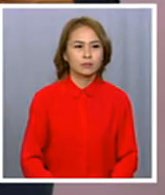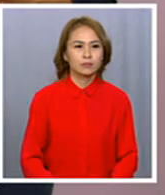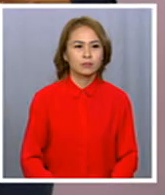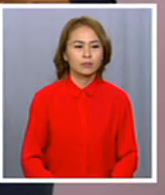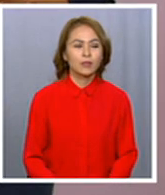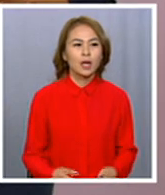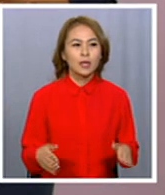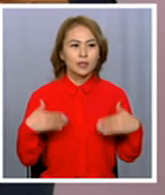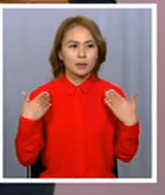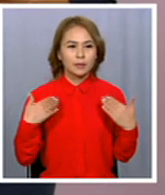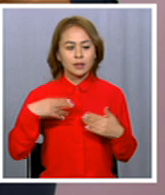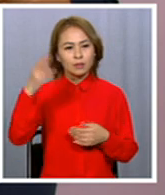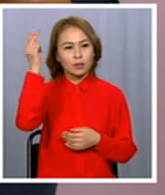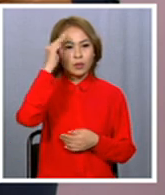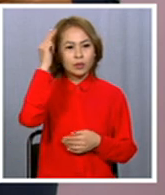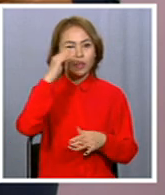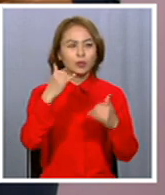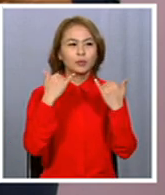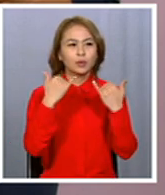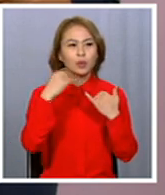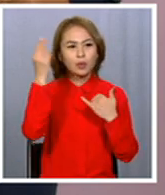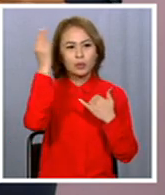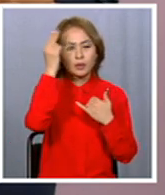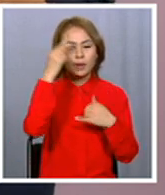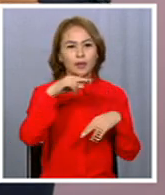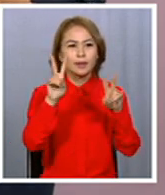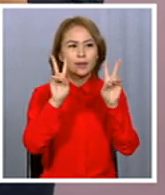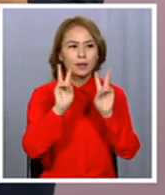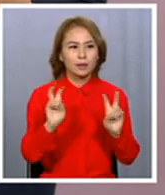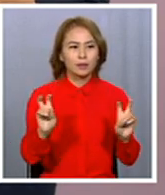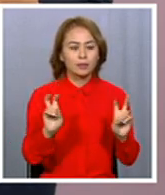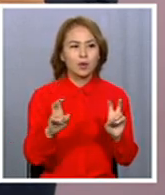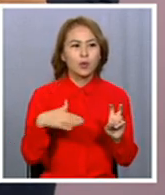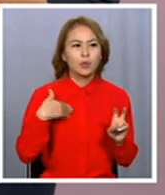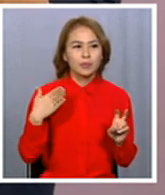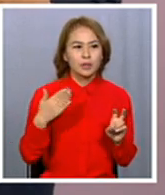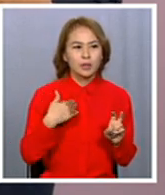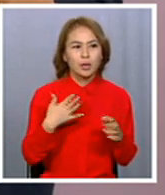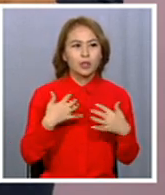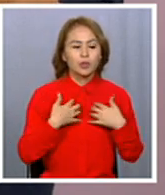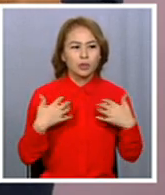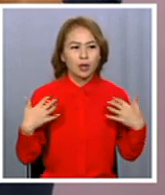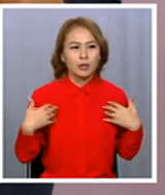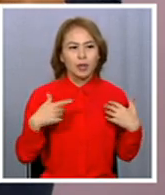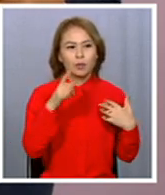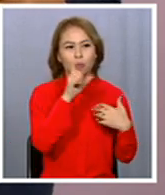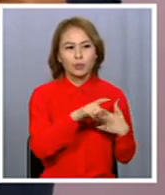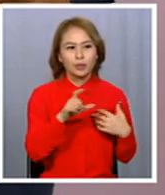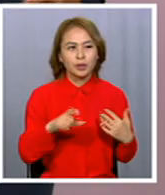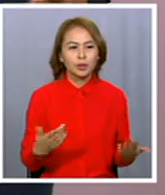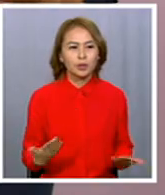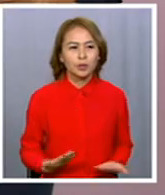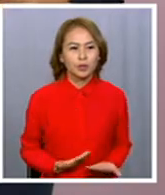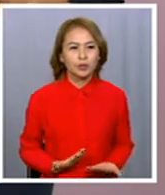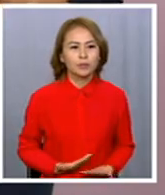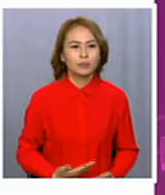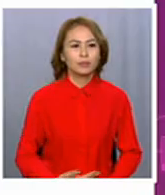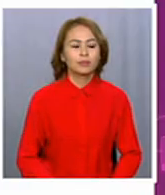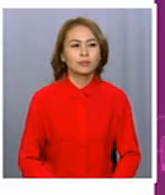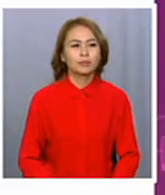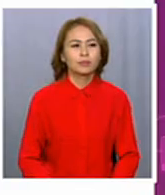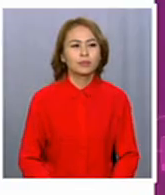Сәлеметсіңдер ме оқушылар? Бүгінгі сабағымыздың тақырыбы өсімдіктер мен жануарлардың адам өміріндегі рөлі деп